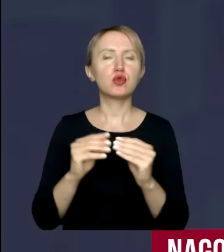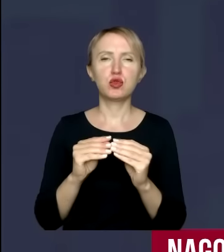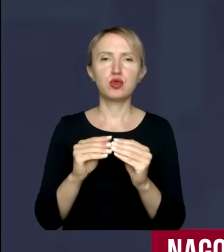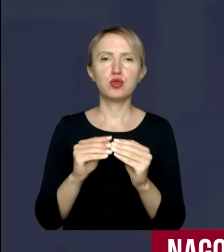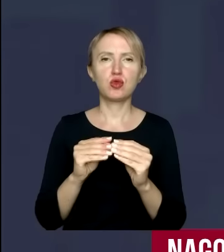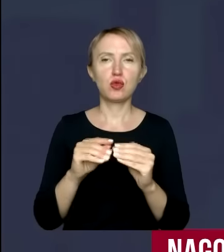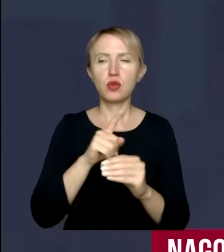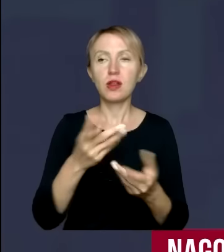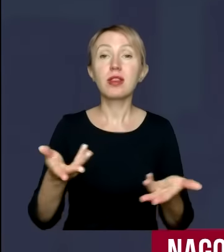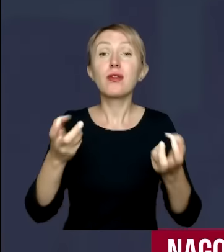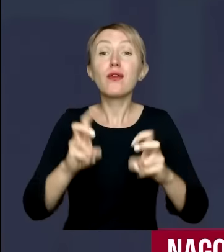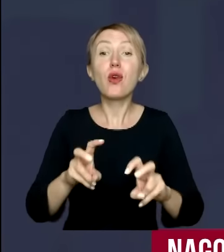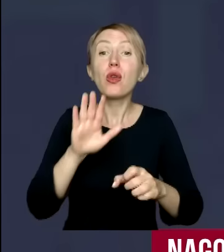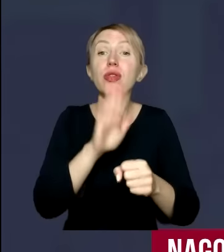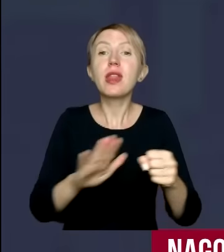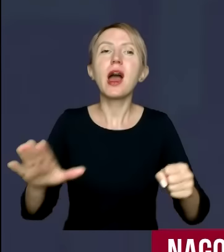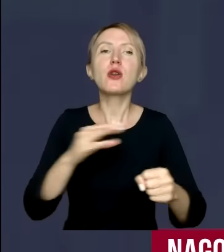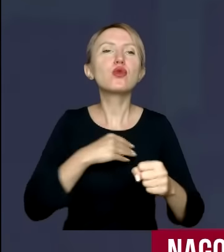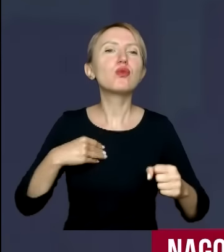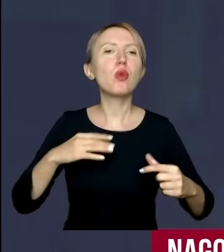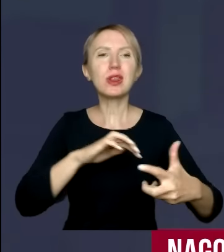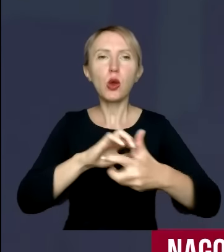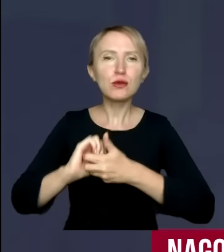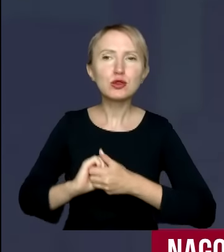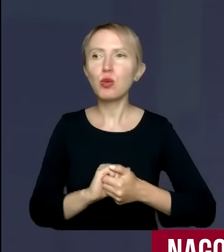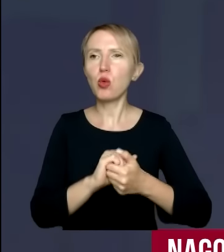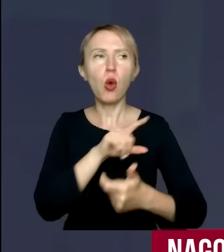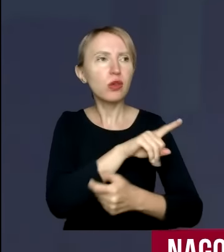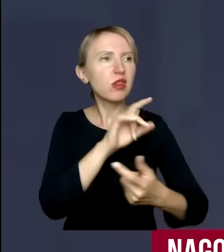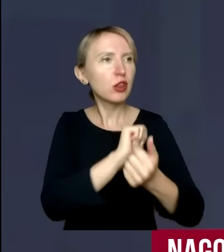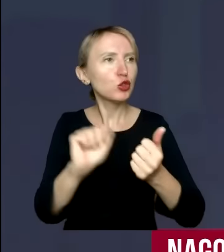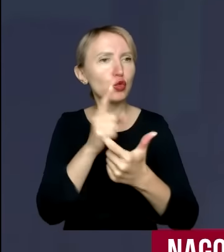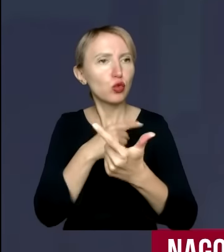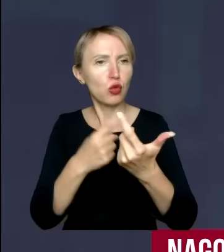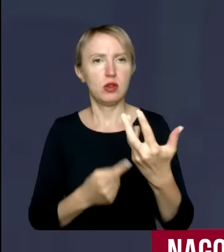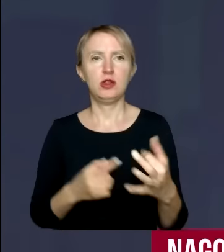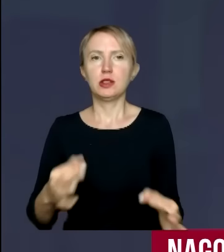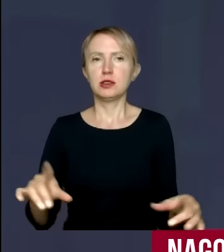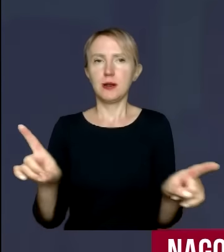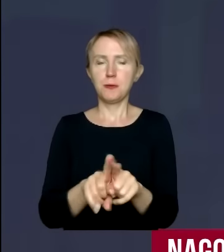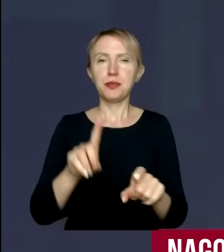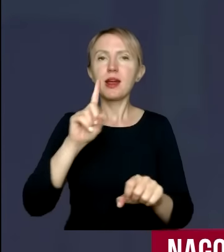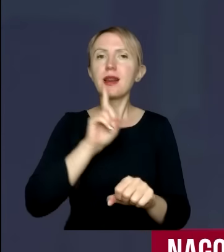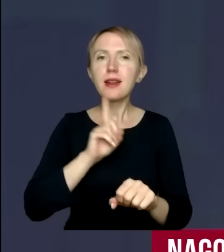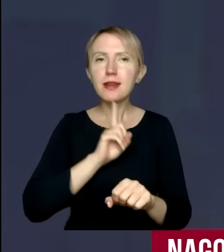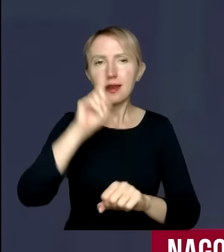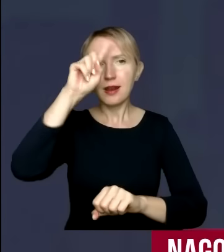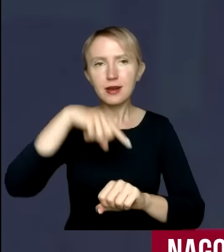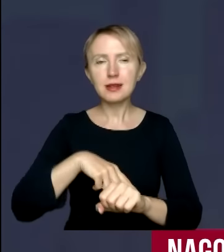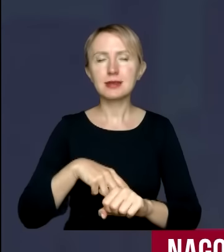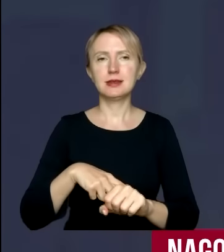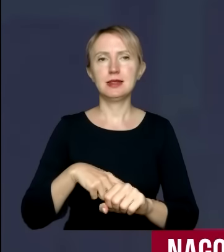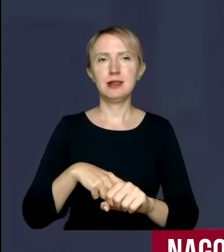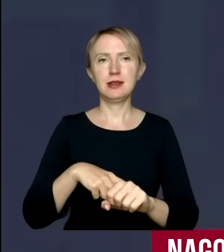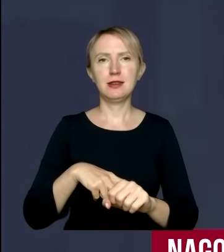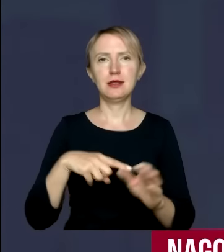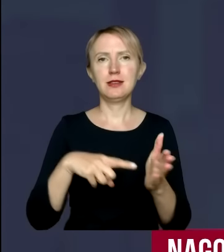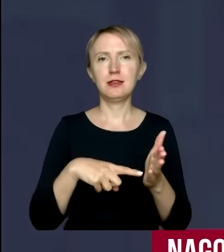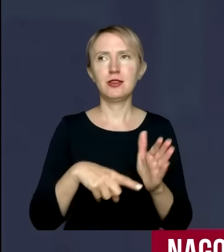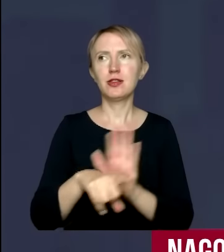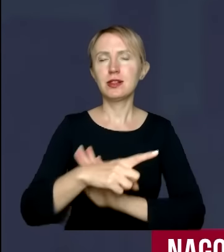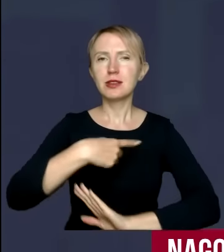naród Polski jako wspólnotę i dzisiaj to jest to samo Przecież religia katolicka jest dla nas jednym